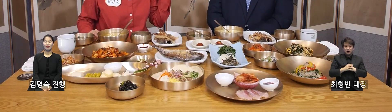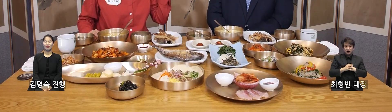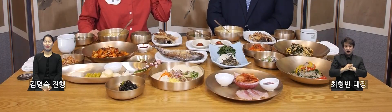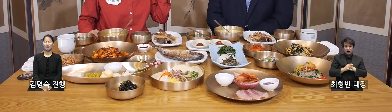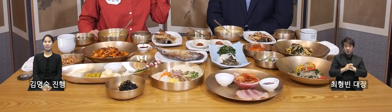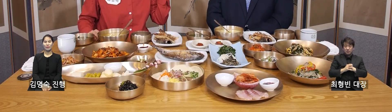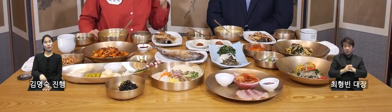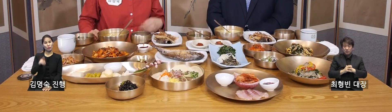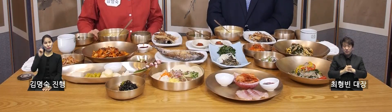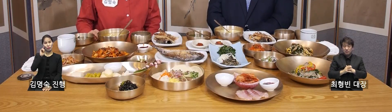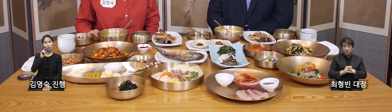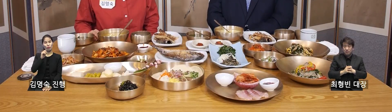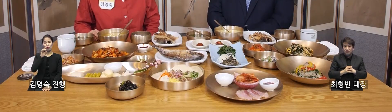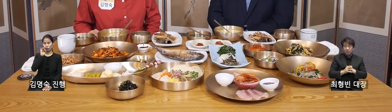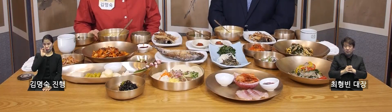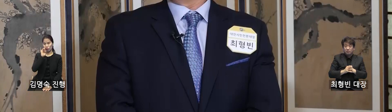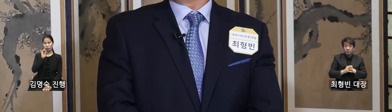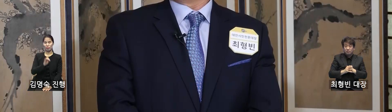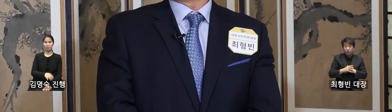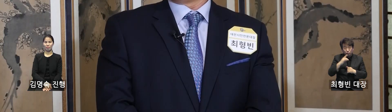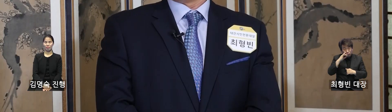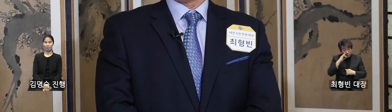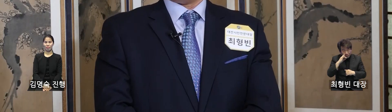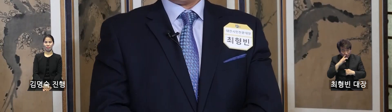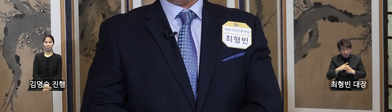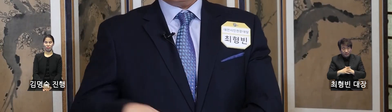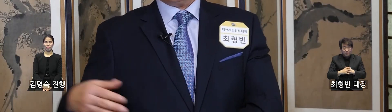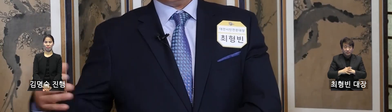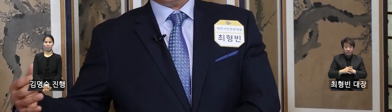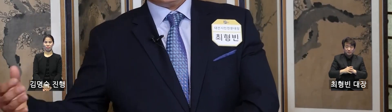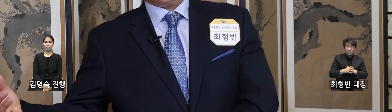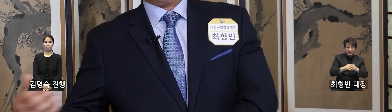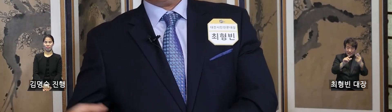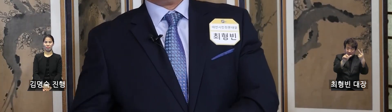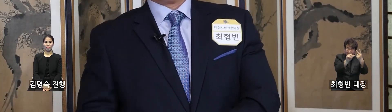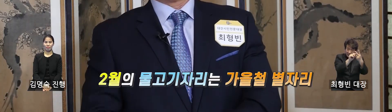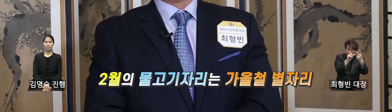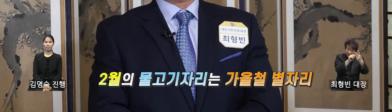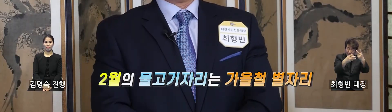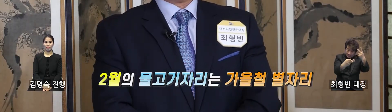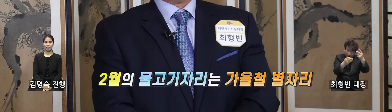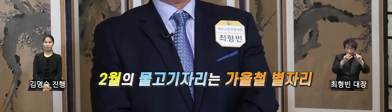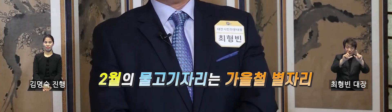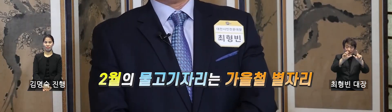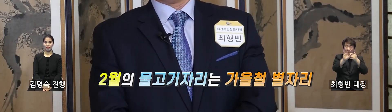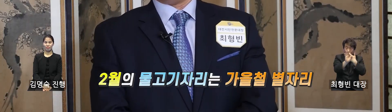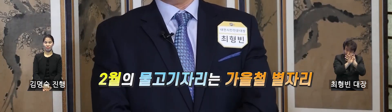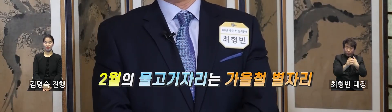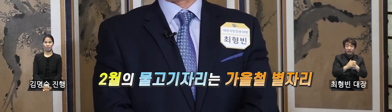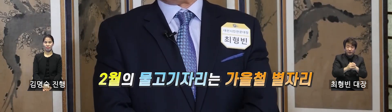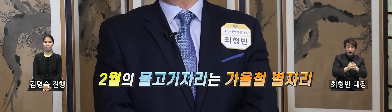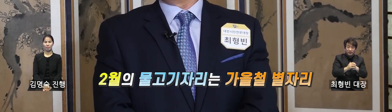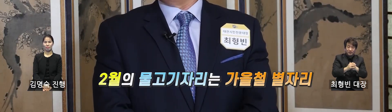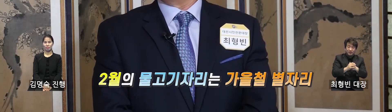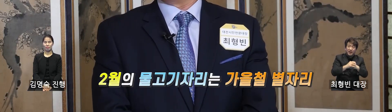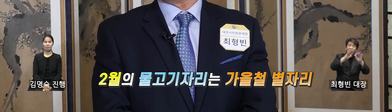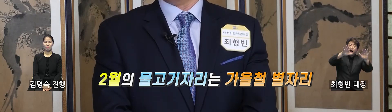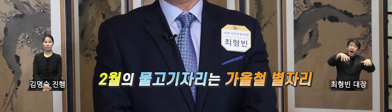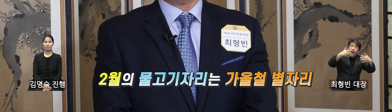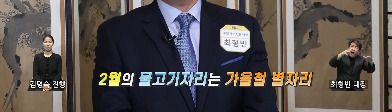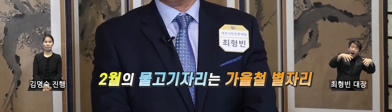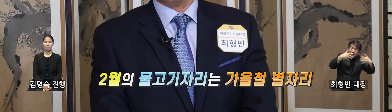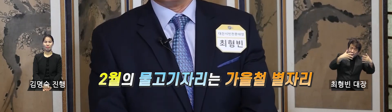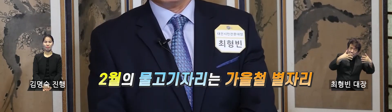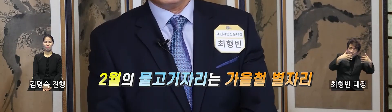이쪽으로 그 그게 토 끌 궁금해서 한번 마죠 내가 2월 23일이 많은 그때쯤이면 이제 그 격이 가을철 별자리